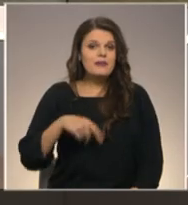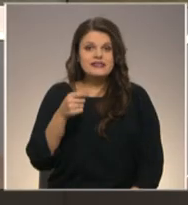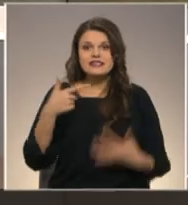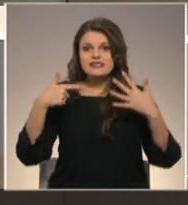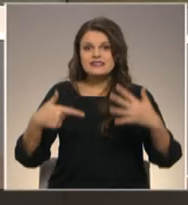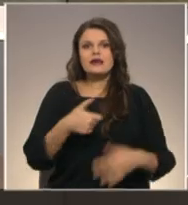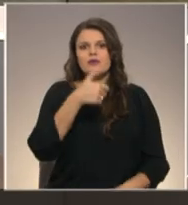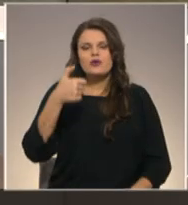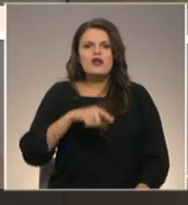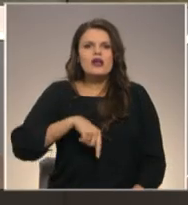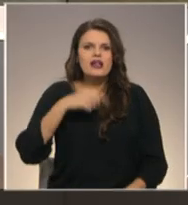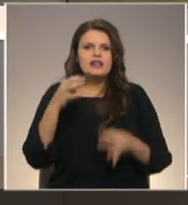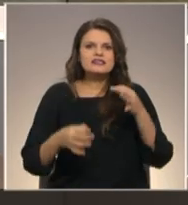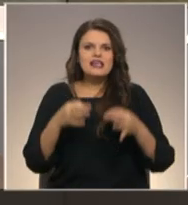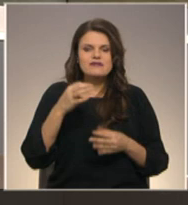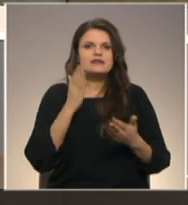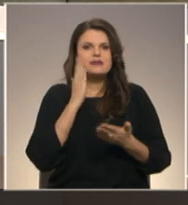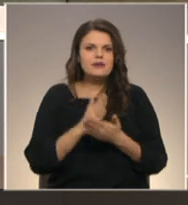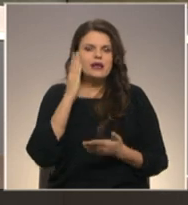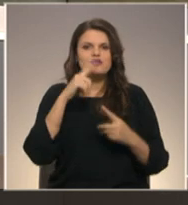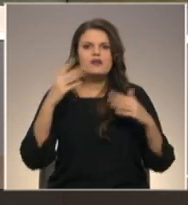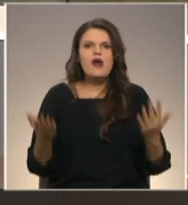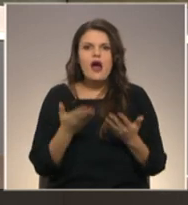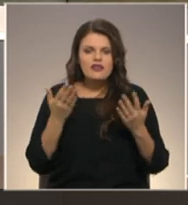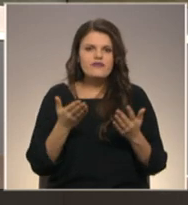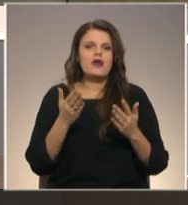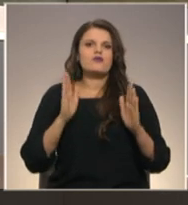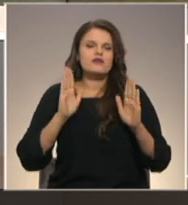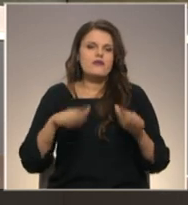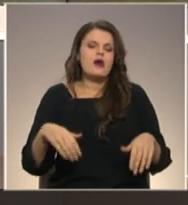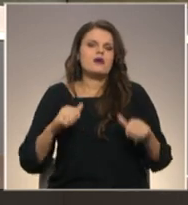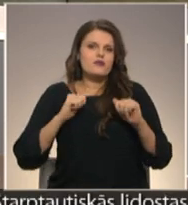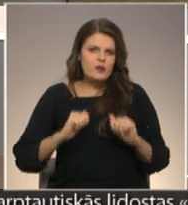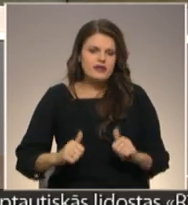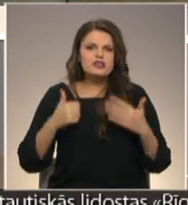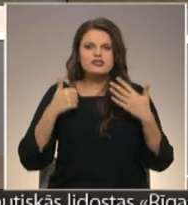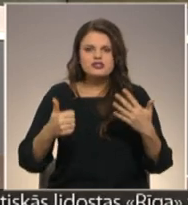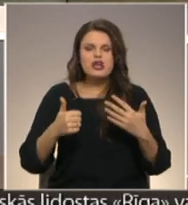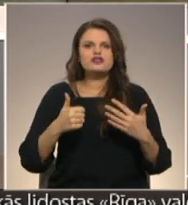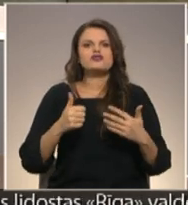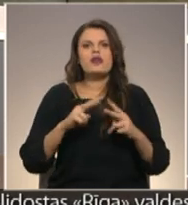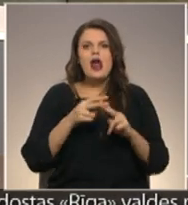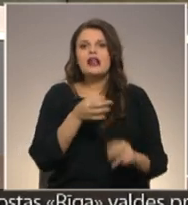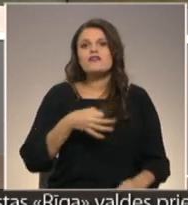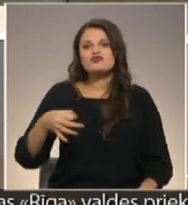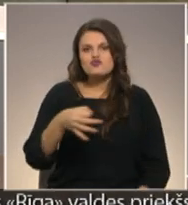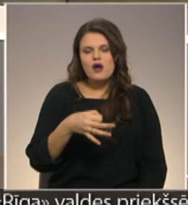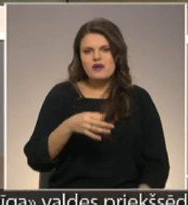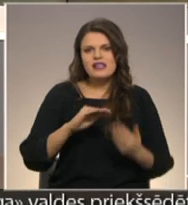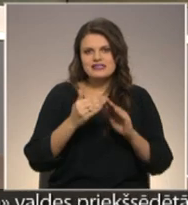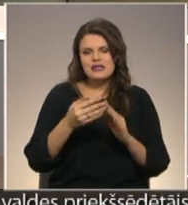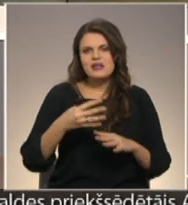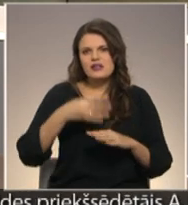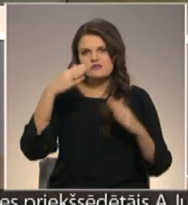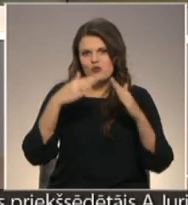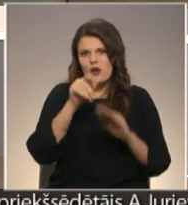Pēc gandrīz 7 gadu ilgas tiesvedības beidzot atvieglot var uzelpot 6 Jelgavas novada Staļģenes ciemata daudzdzīvokļu māju